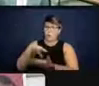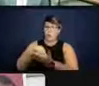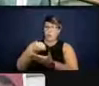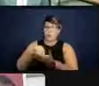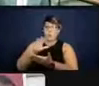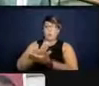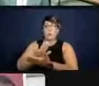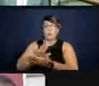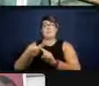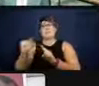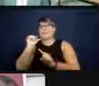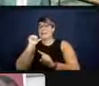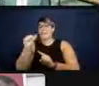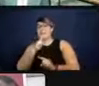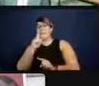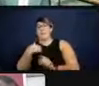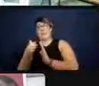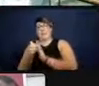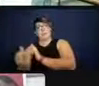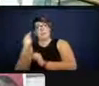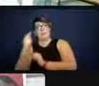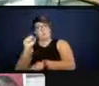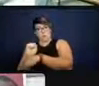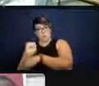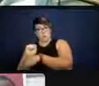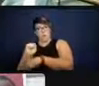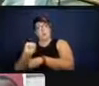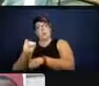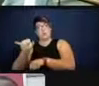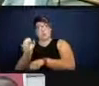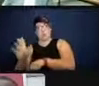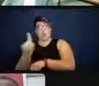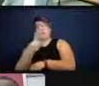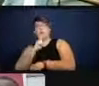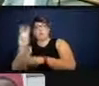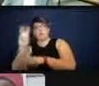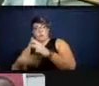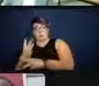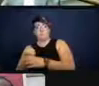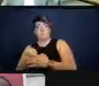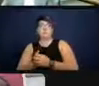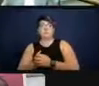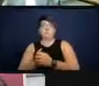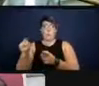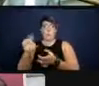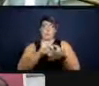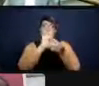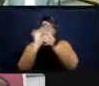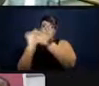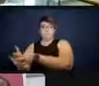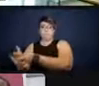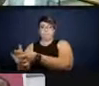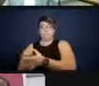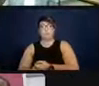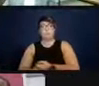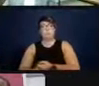أن ربما الطلاب يتخرجون في بعض الأحيان ولديهم المهارات الأكاديمية، ولكن ربما ليس لديهم